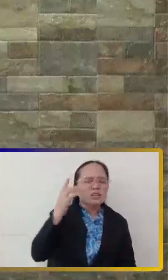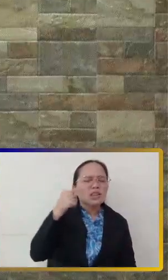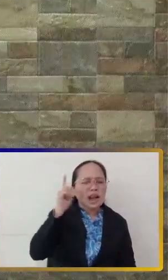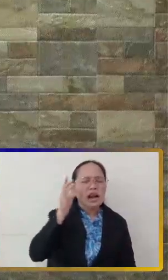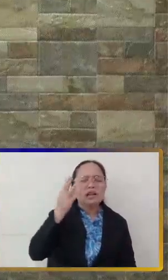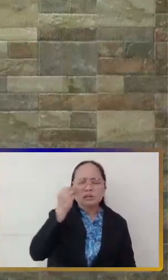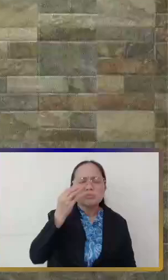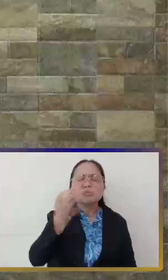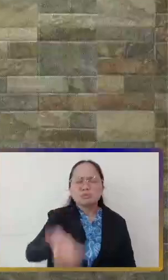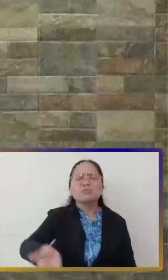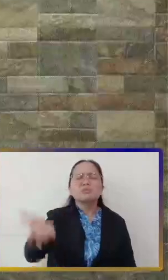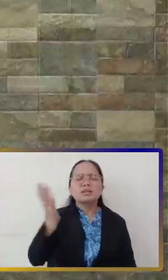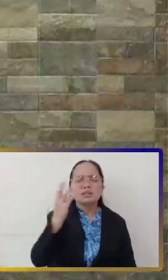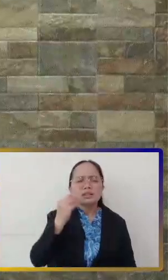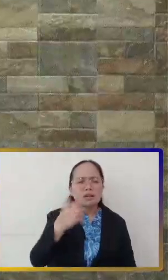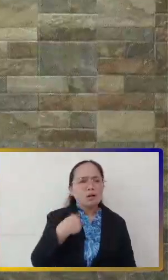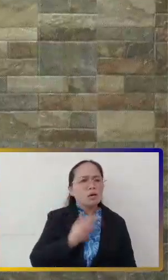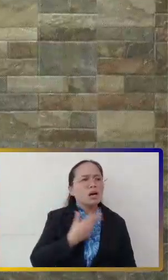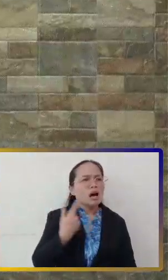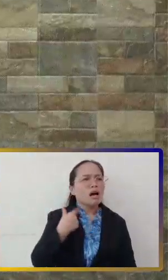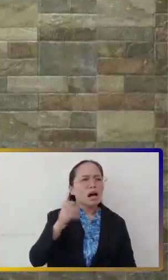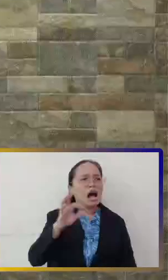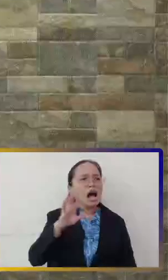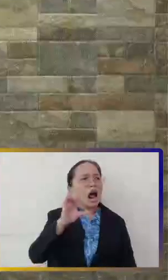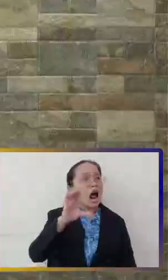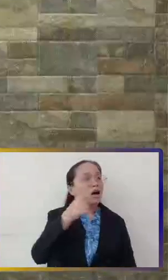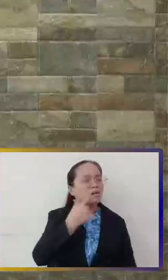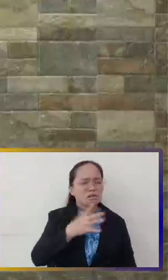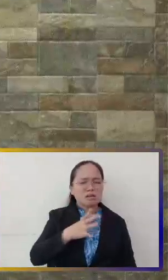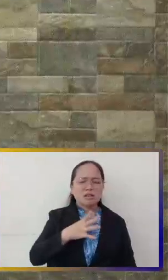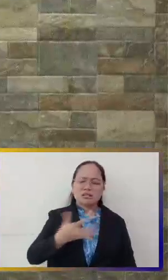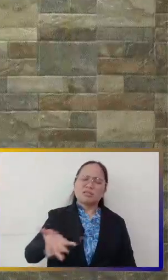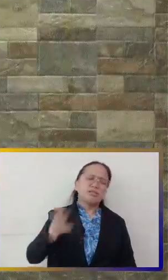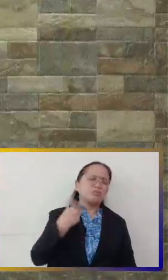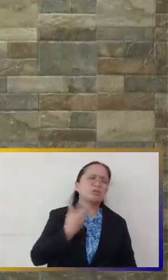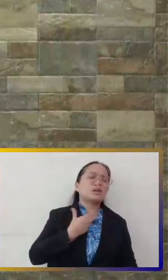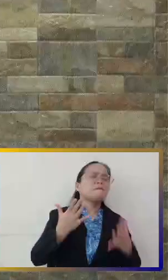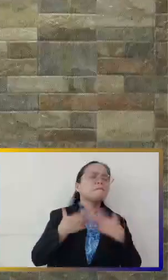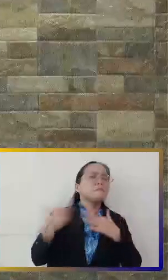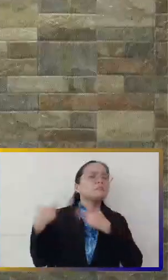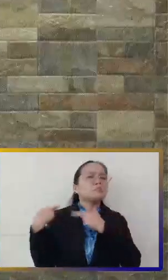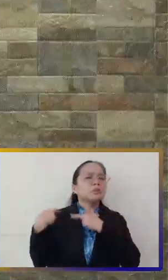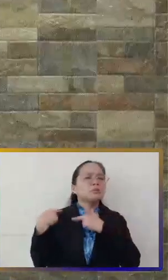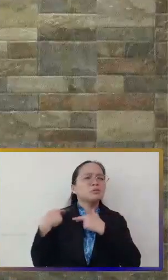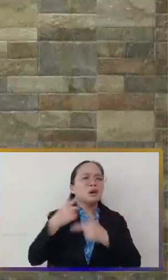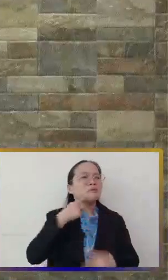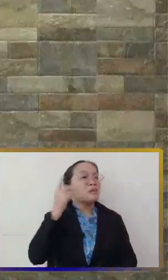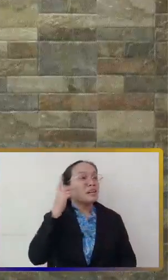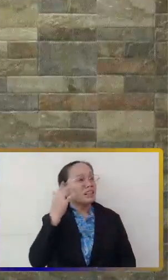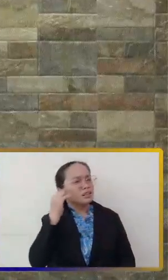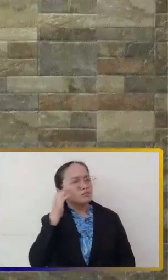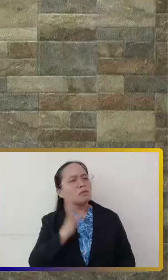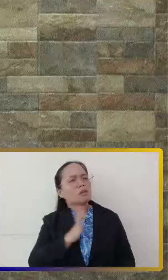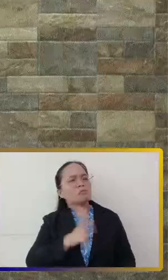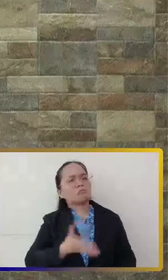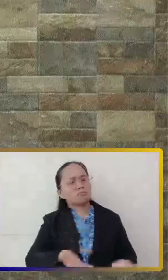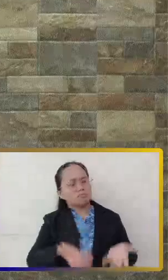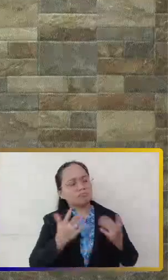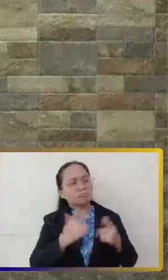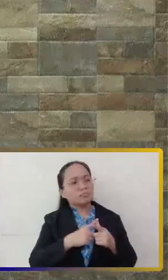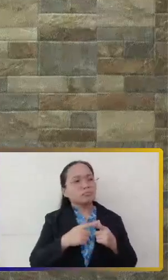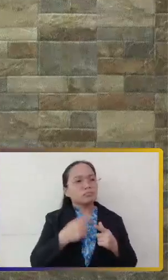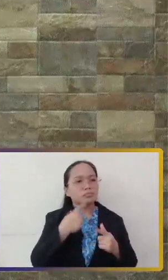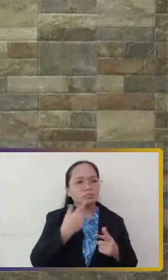natin yan. Kami nang bahala rito kung magkano nawala sa iyo. Sabi ko, no, huwag na. Ang nawala, nawala na. So, in-explain ko sa kanya lahat. Alright. Mamaya, sabi